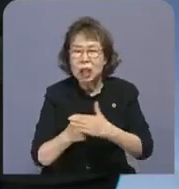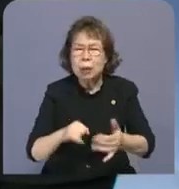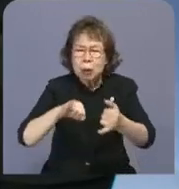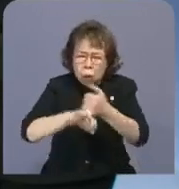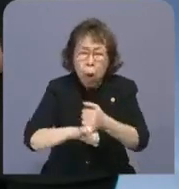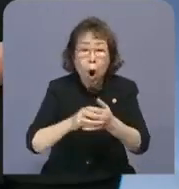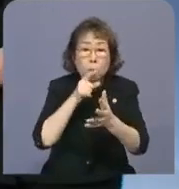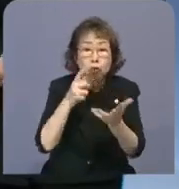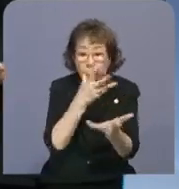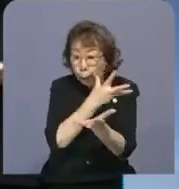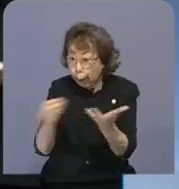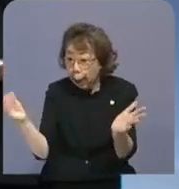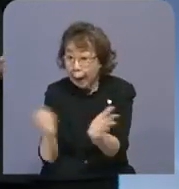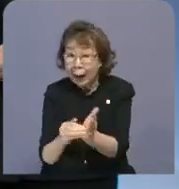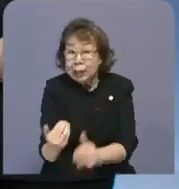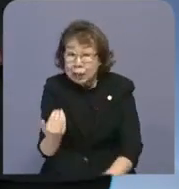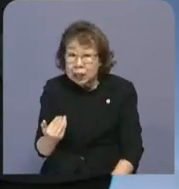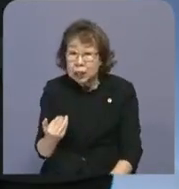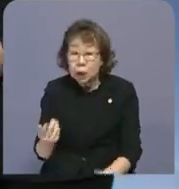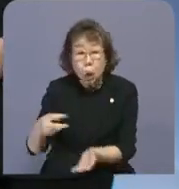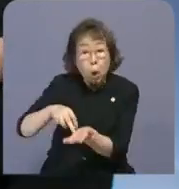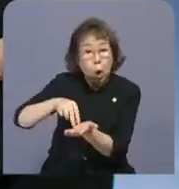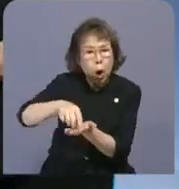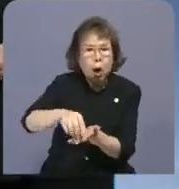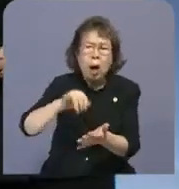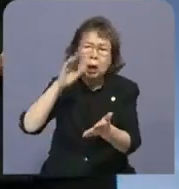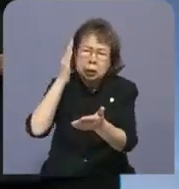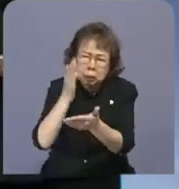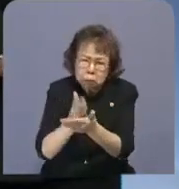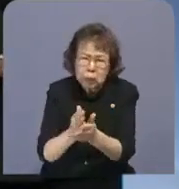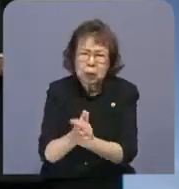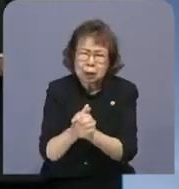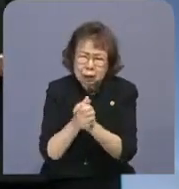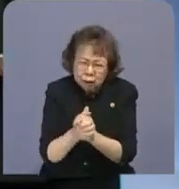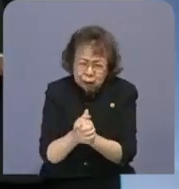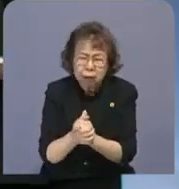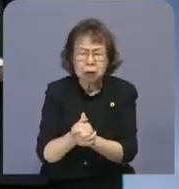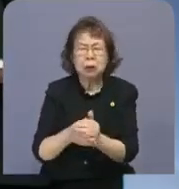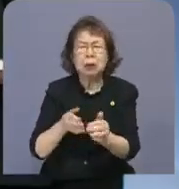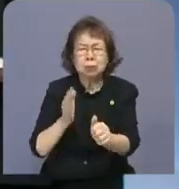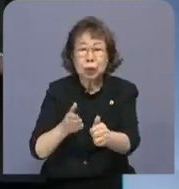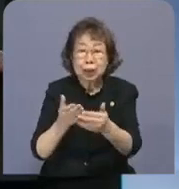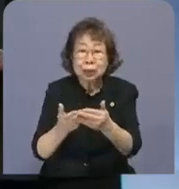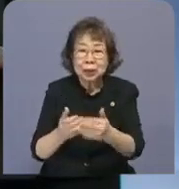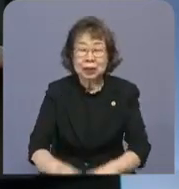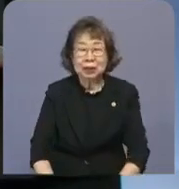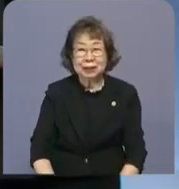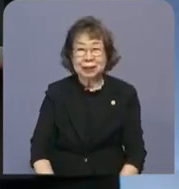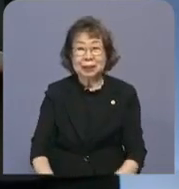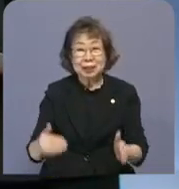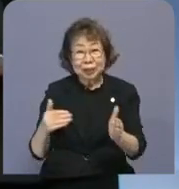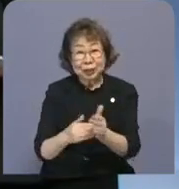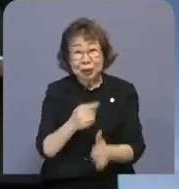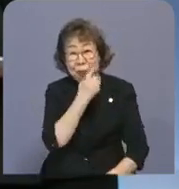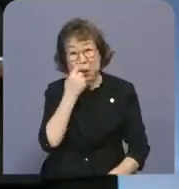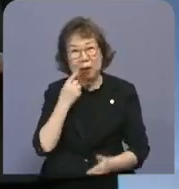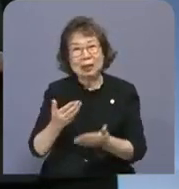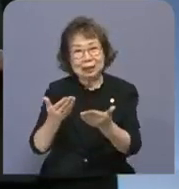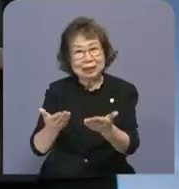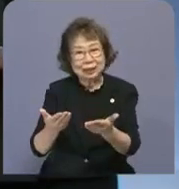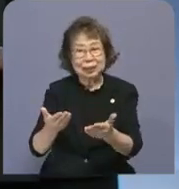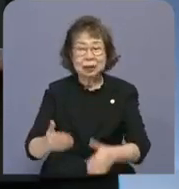물이 완전히 빠지기 전까지는 이곳에 산책하는 것에 되도록 삼가 하시는 라는 점을 강조 드리겠습니다 지금까지 부산 제 호 상황